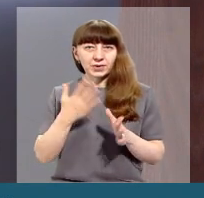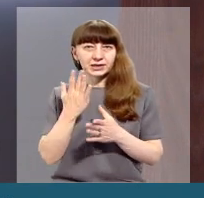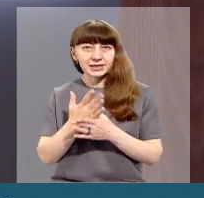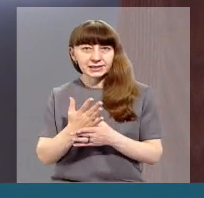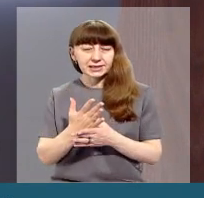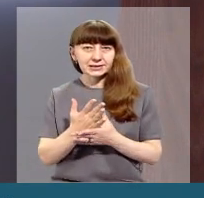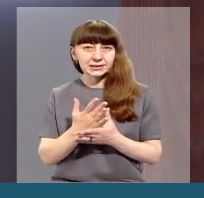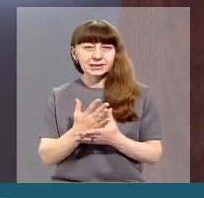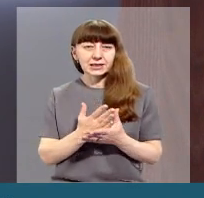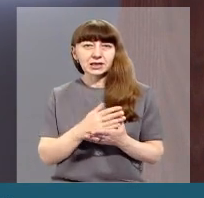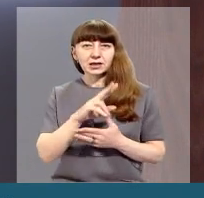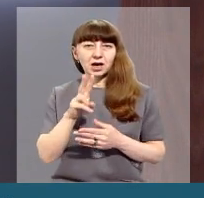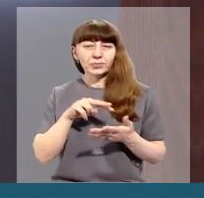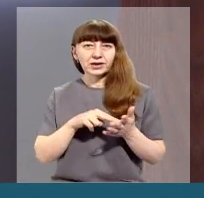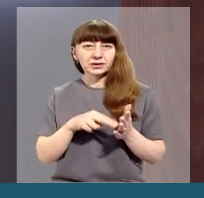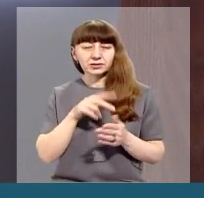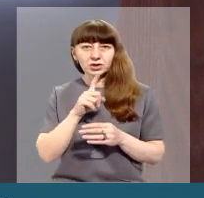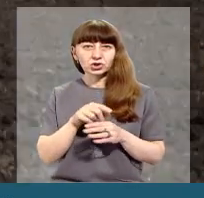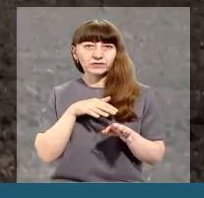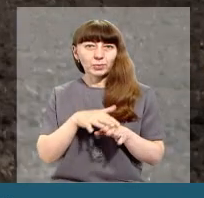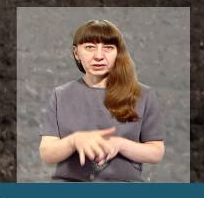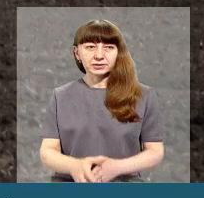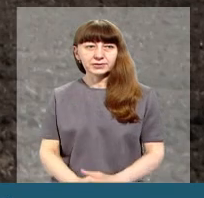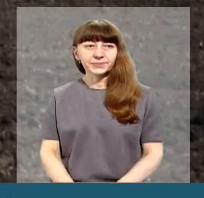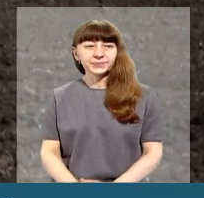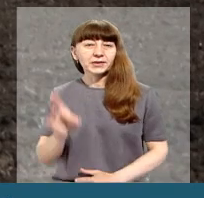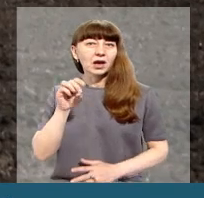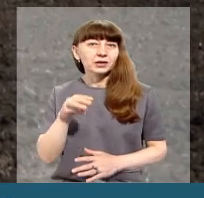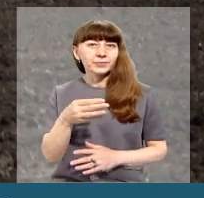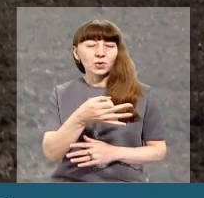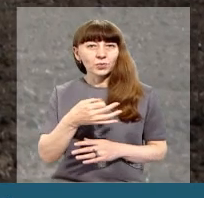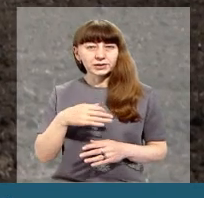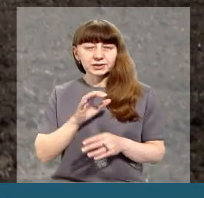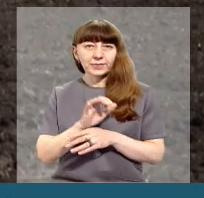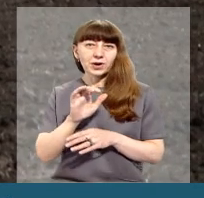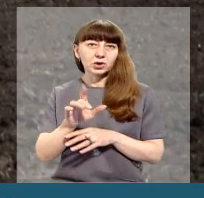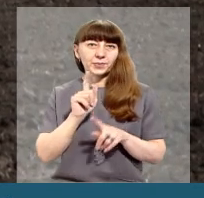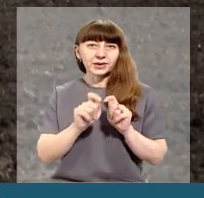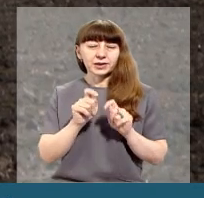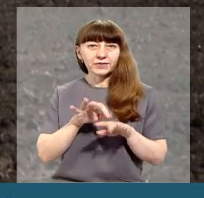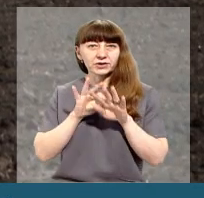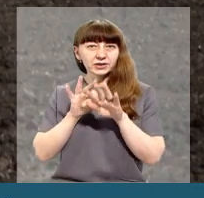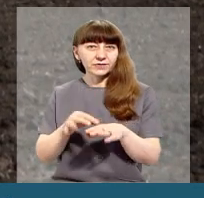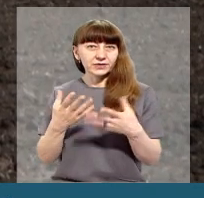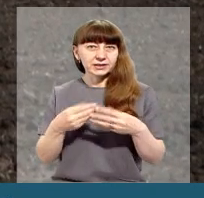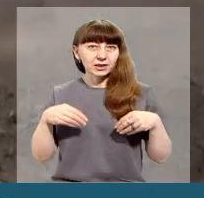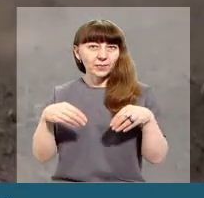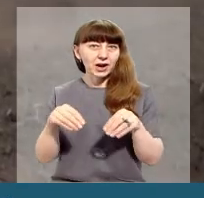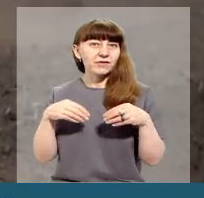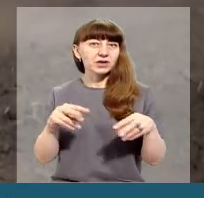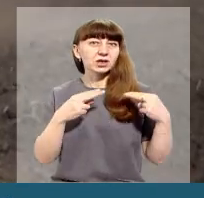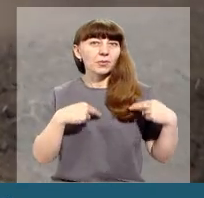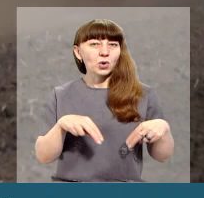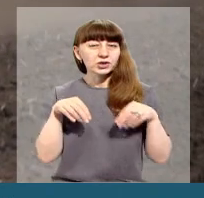значит, как должны эти проекты реализовываться. Глава области также поручил взять на особый контроль проведение весенне-полевых